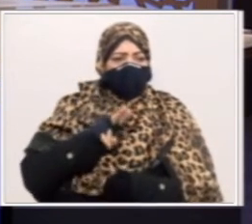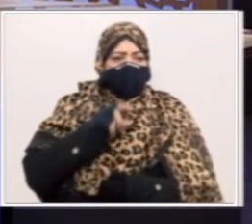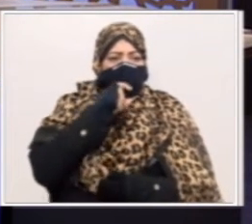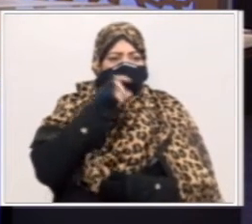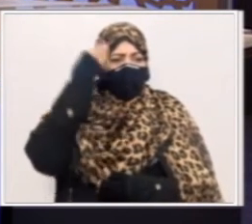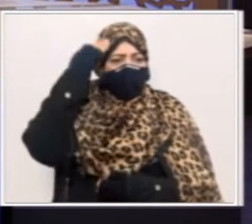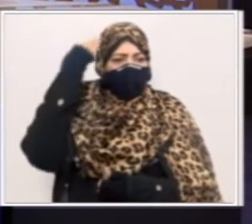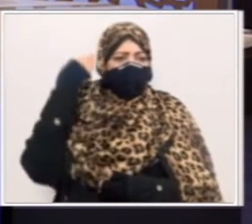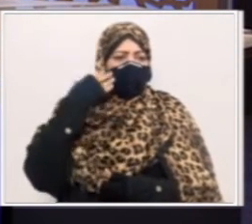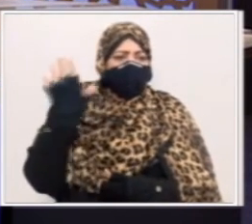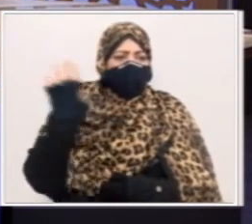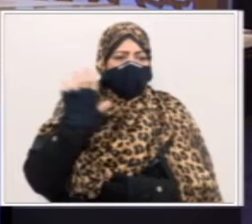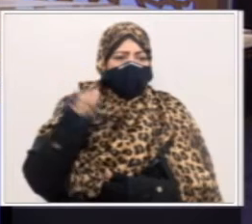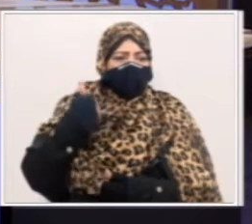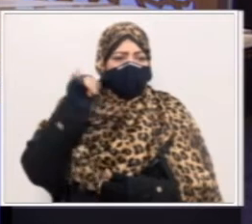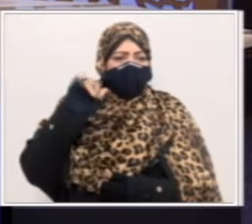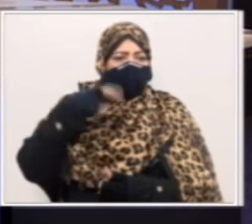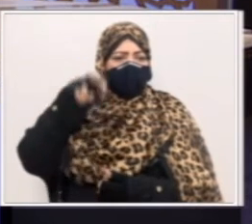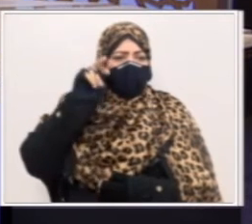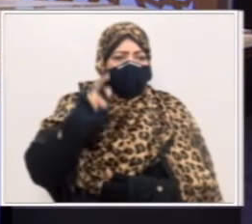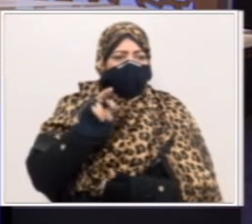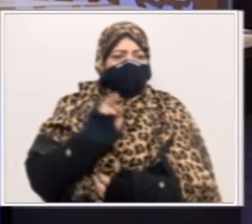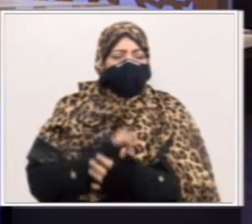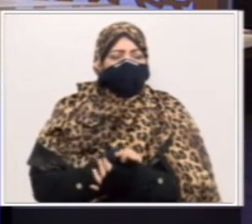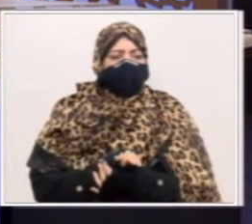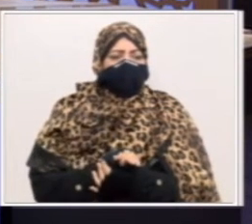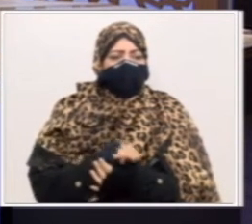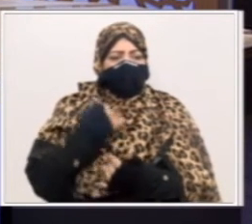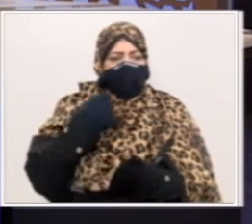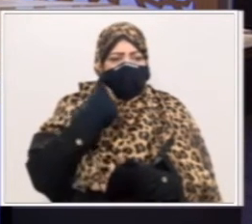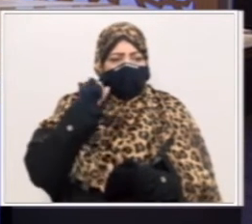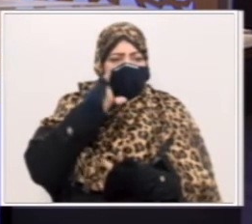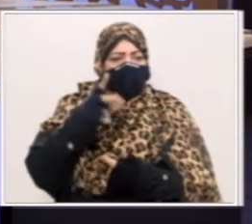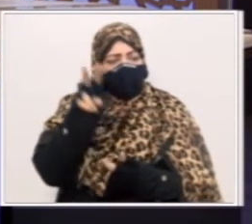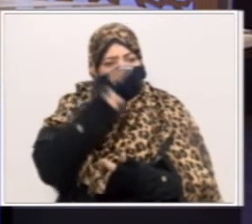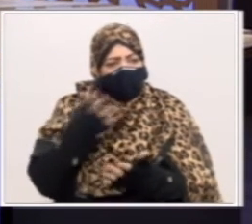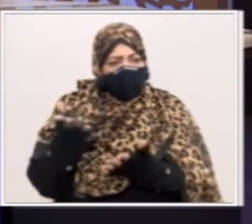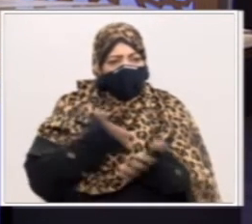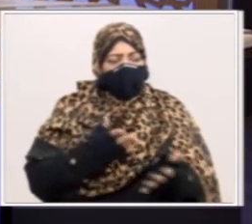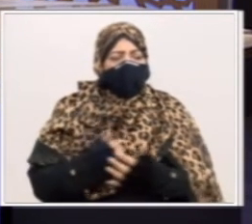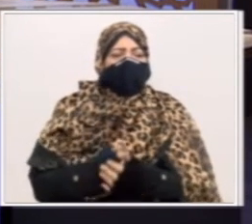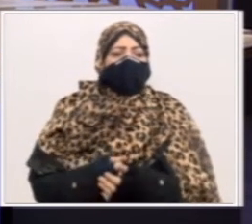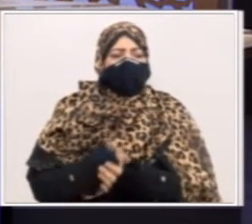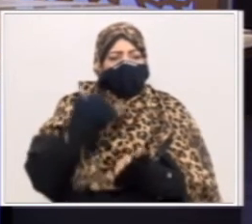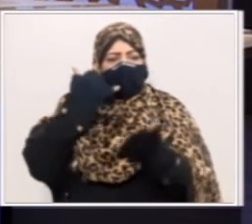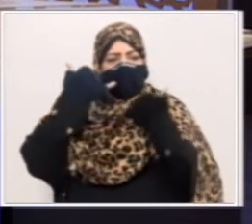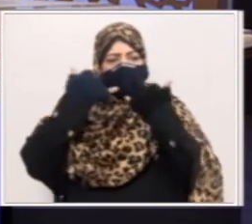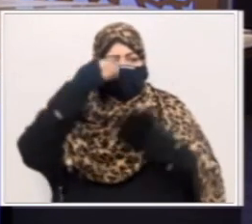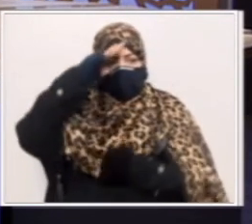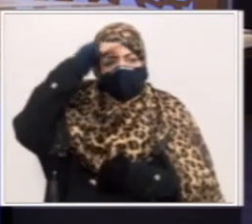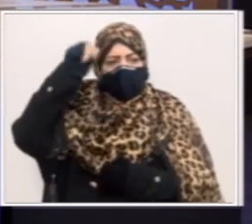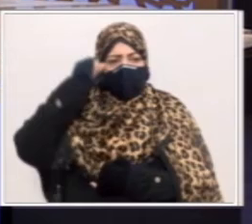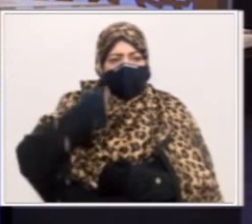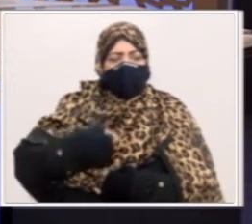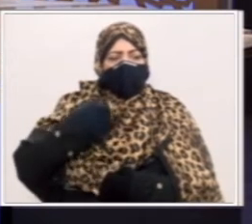أيوة تفضلوا أخت سامية. السلام عليكم. وعليكم السلام ورحمة الله. فضيلة الشيخ تفضلي.